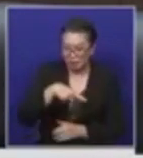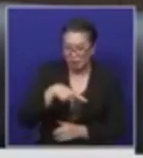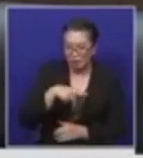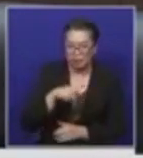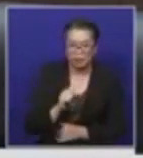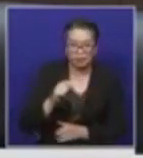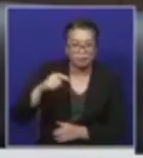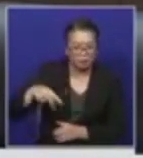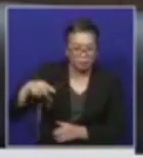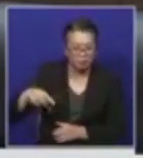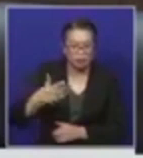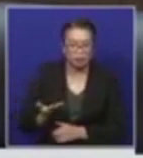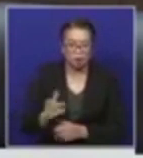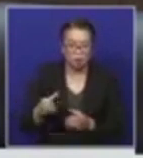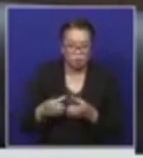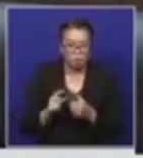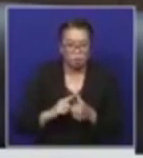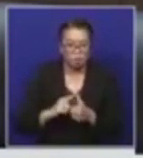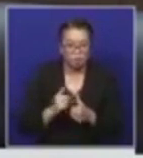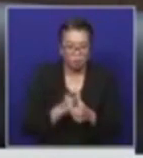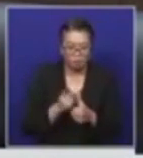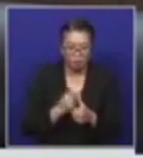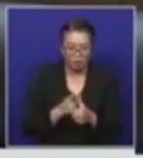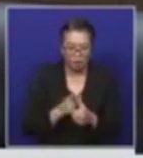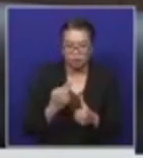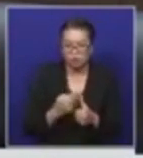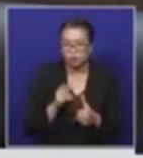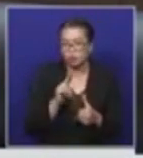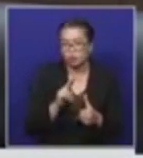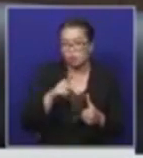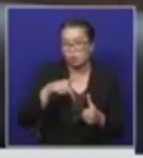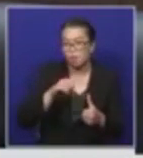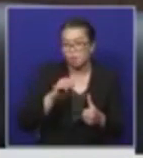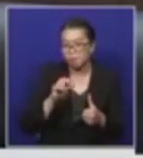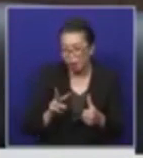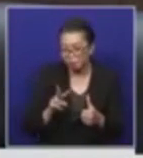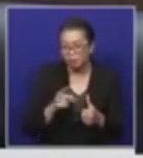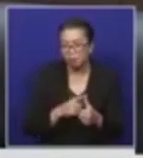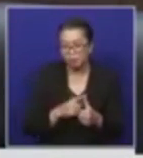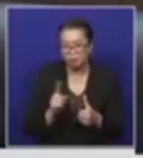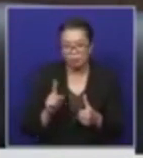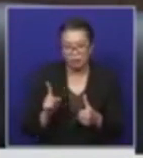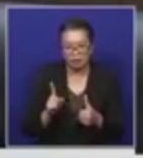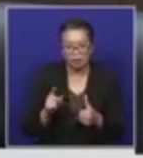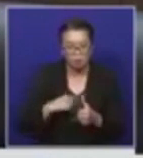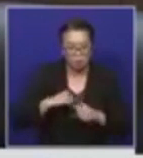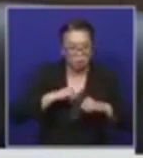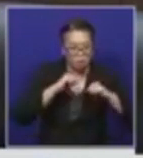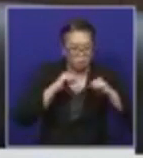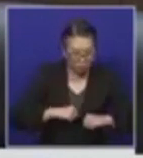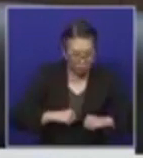CPTPP นะครับผมคิดว่ากลุ่มแรกที่เราพูดถึงคือว่า UPOPนะครับชื่อเต็มภาษาไทยว่าความตกลง